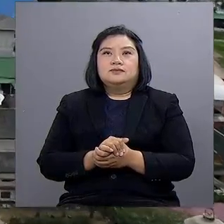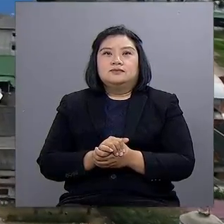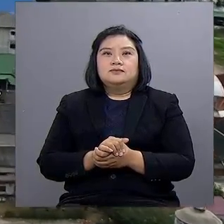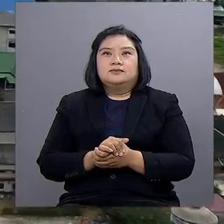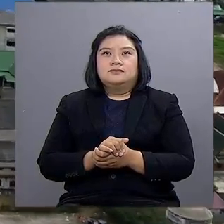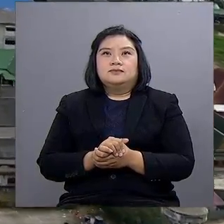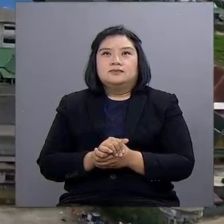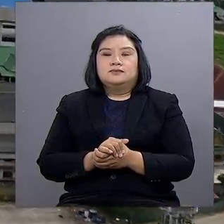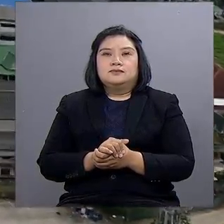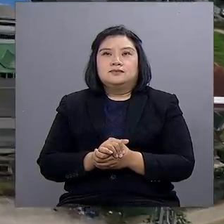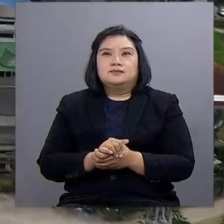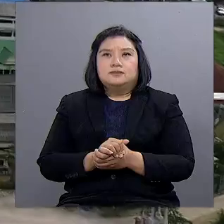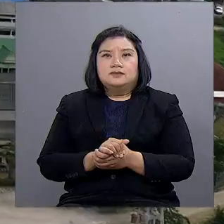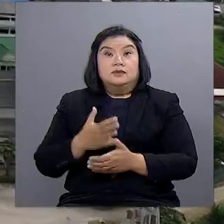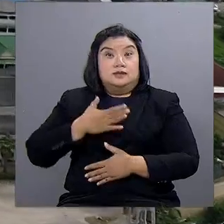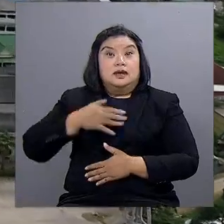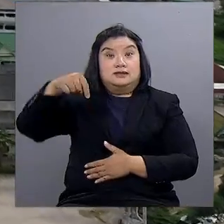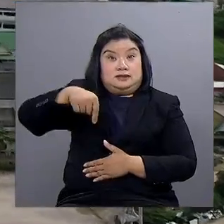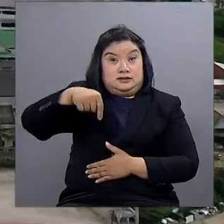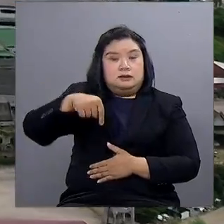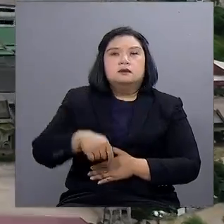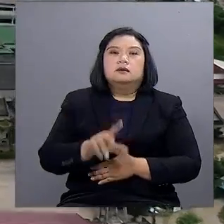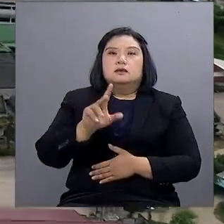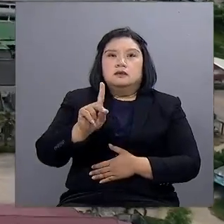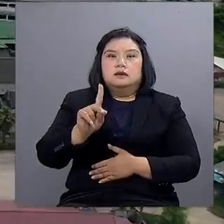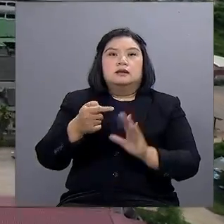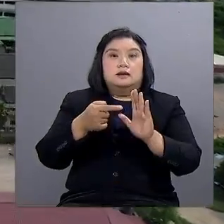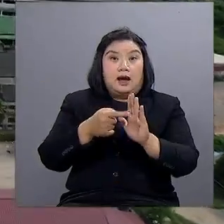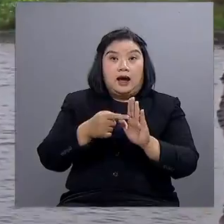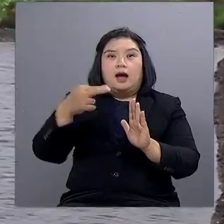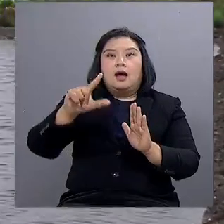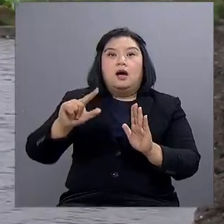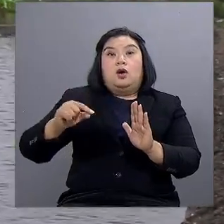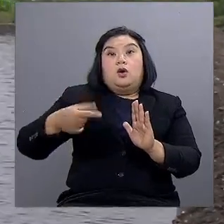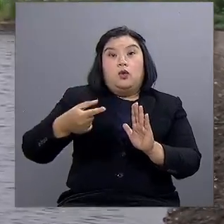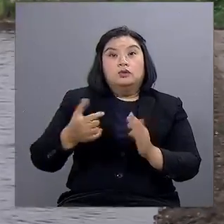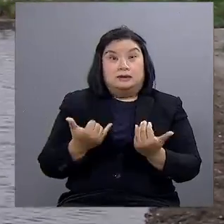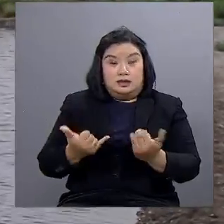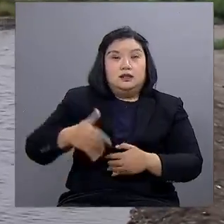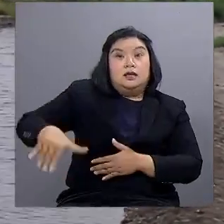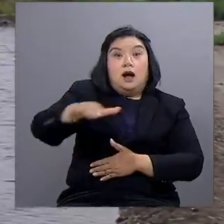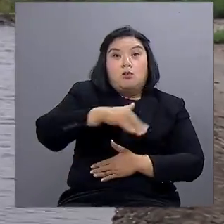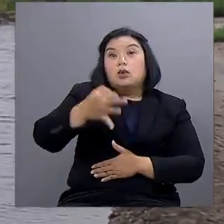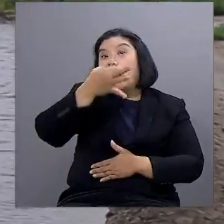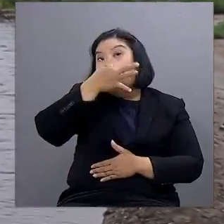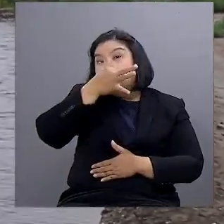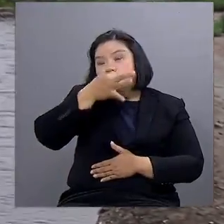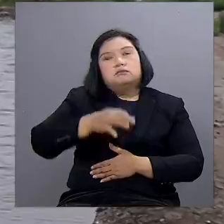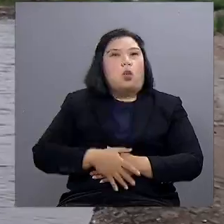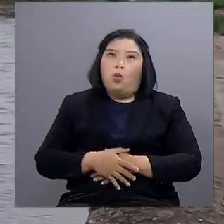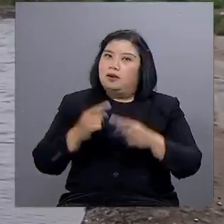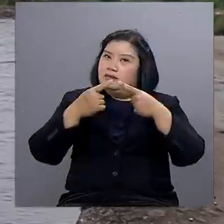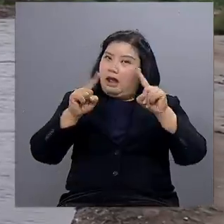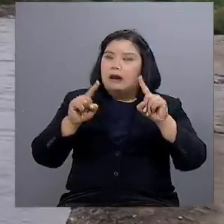เราเดินทางมาที่บ้านกาหลงและบ้านบางโทรัตชาวบ้านที่นี่มีอาชีพหลากหลายที่เกี่ยวกับน้ำทะเ